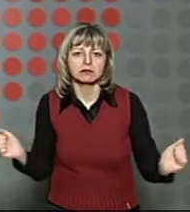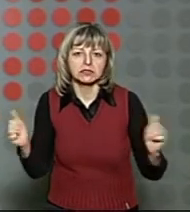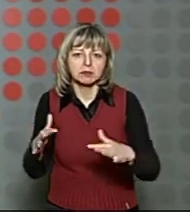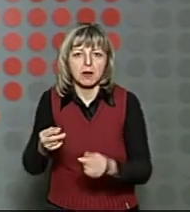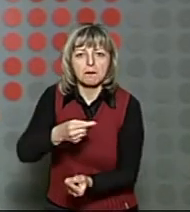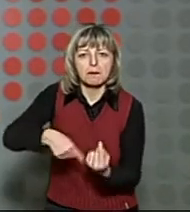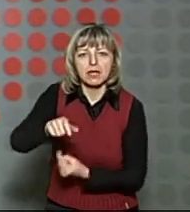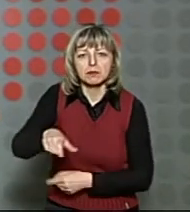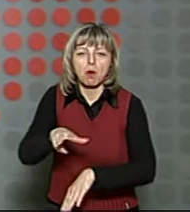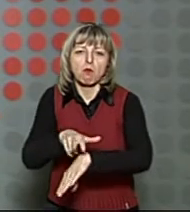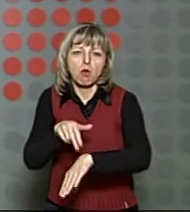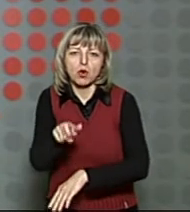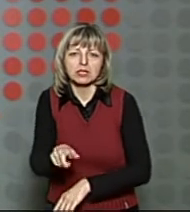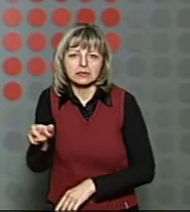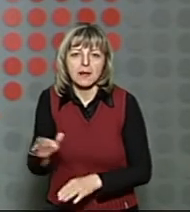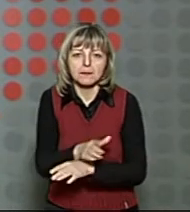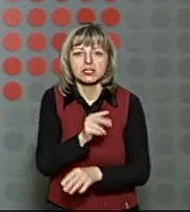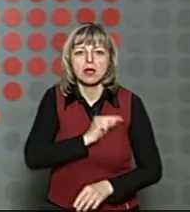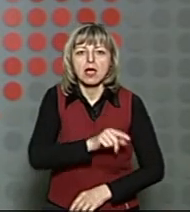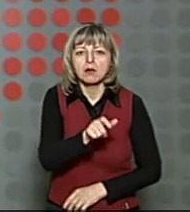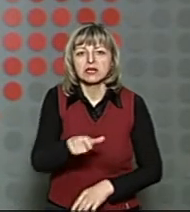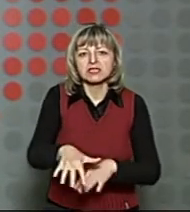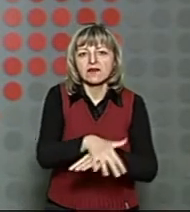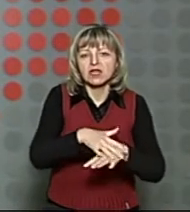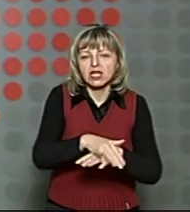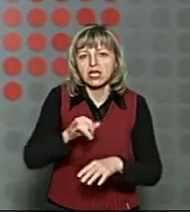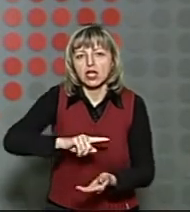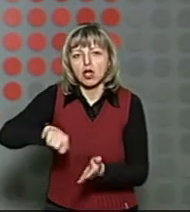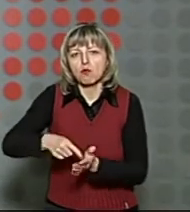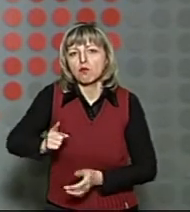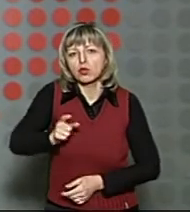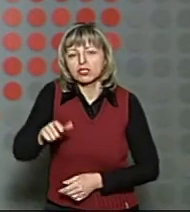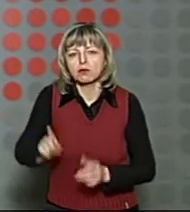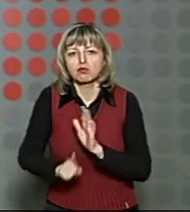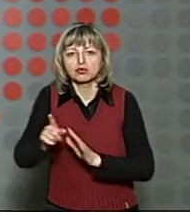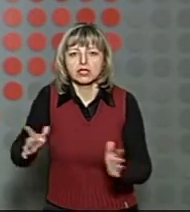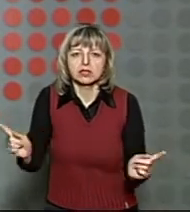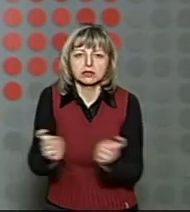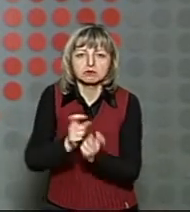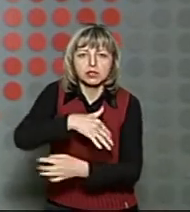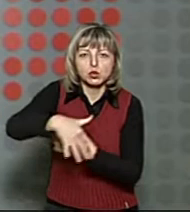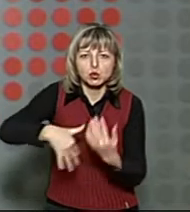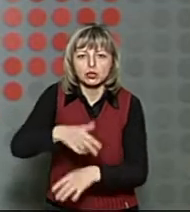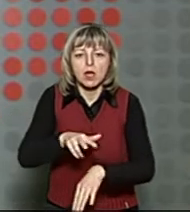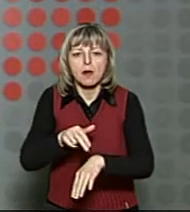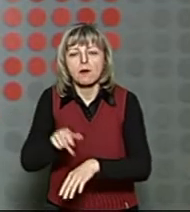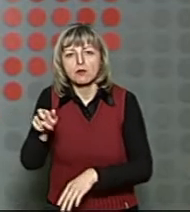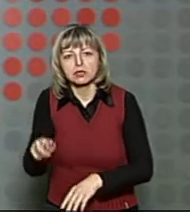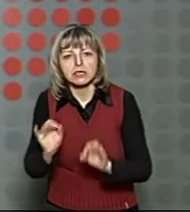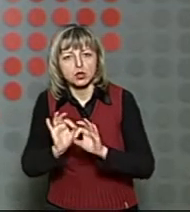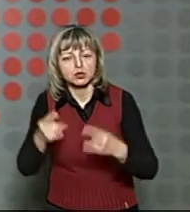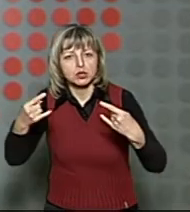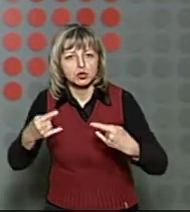зібралися підприємці, поліцейські. Між працівниками ринку та муніципалами розпочалися сутички. Поліцейський Володимир Солоненко